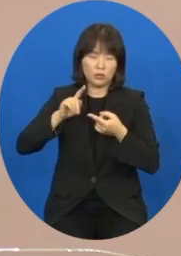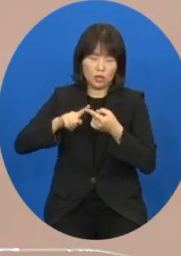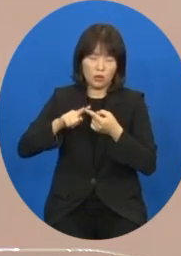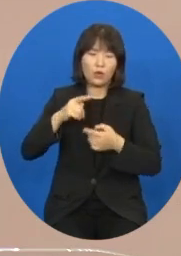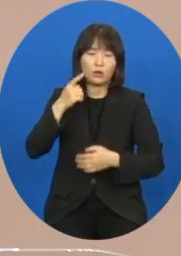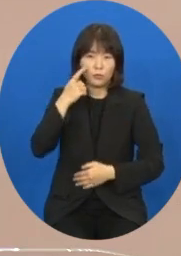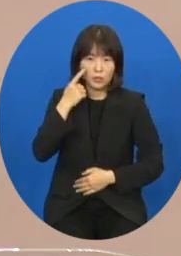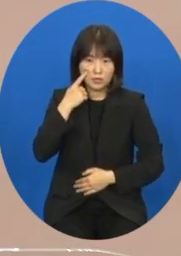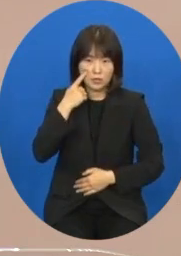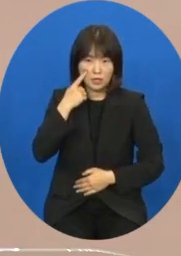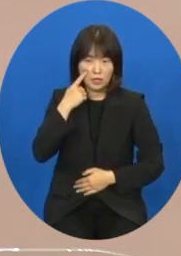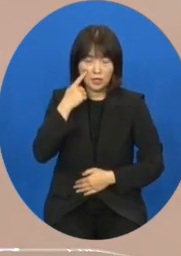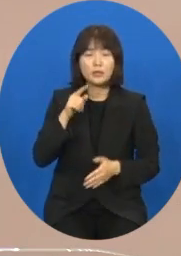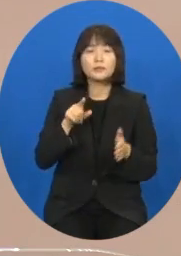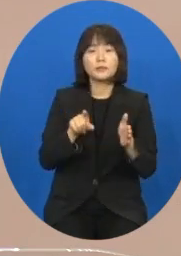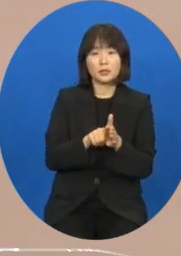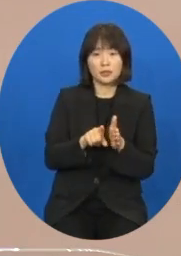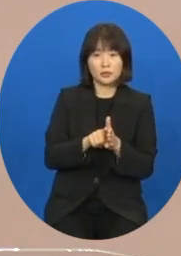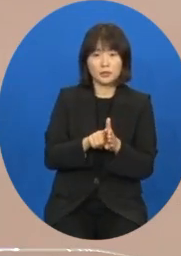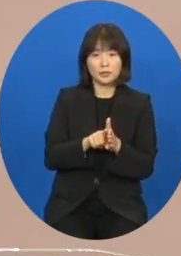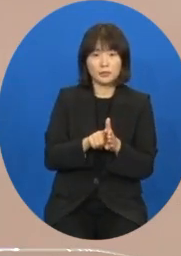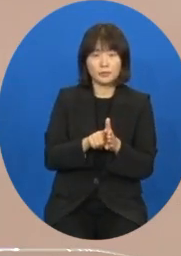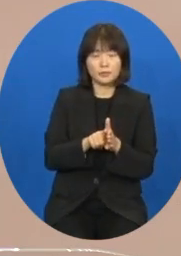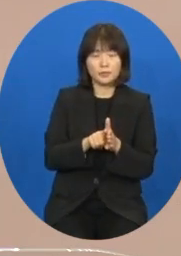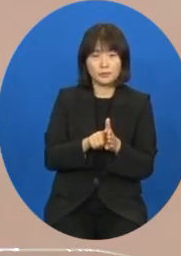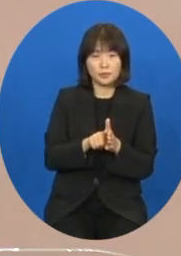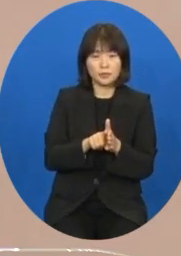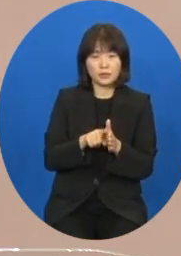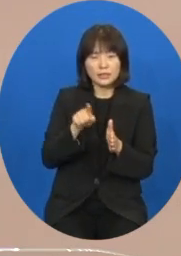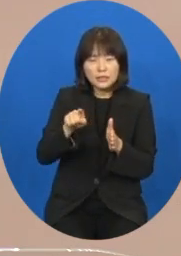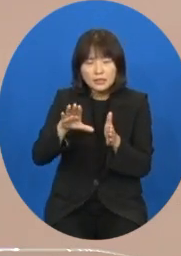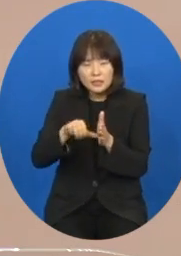그렇게 할 수 있었던 믿음이 이때 생긴 거죠.